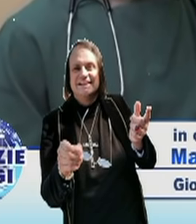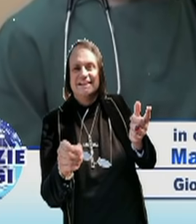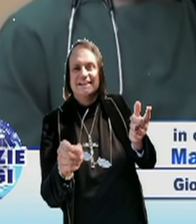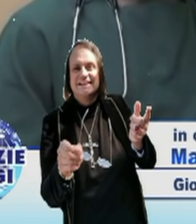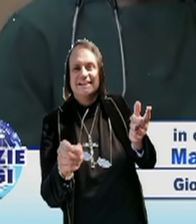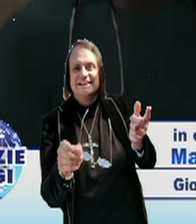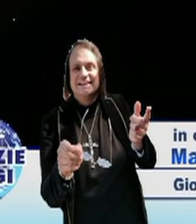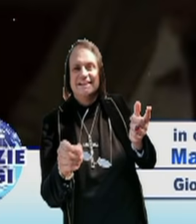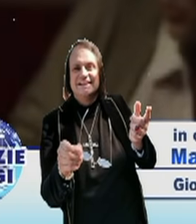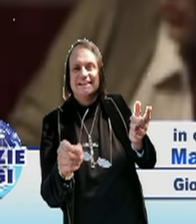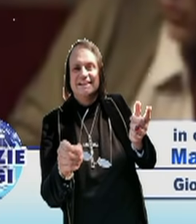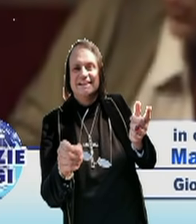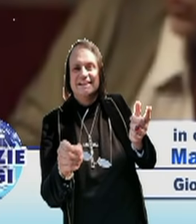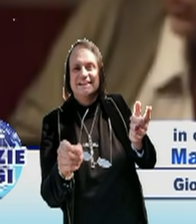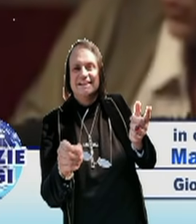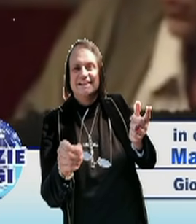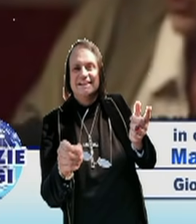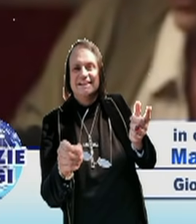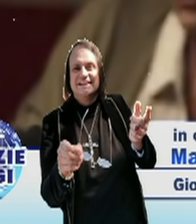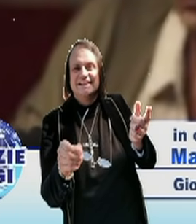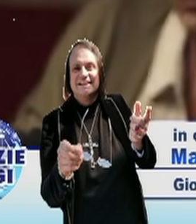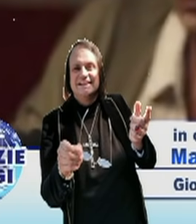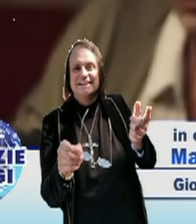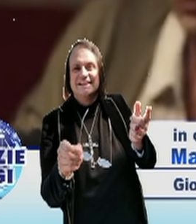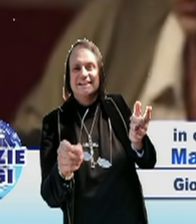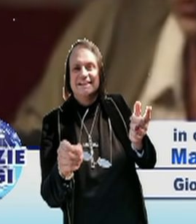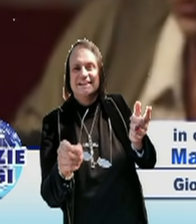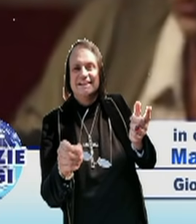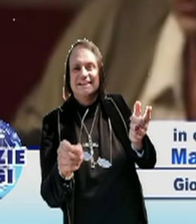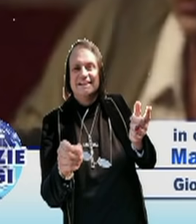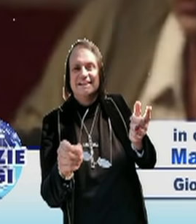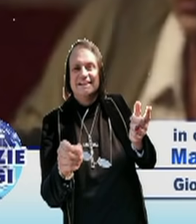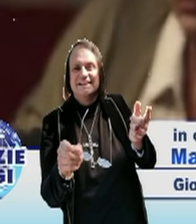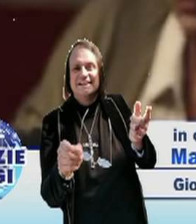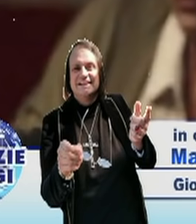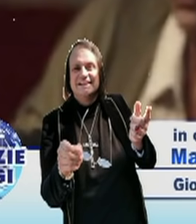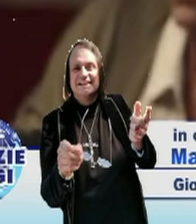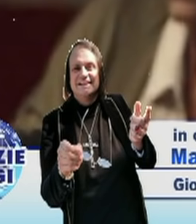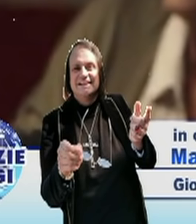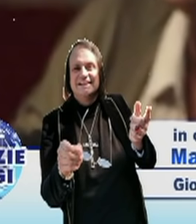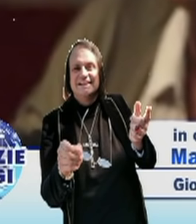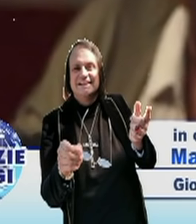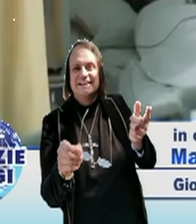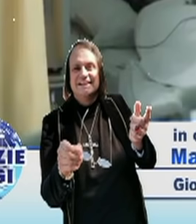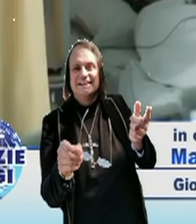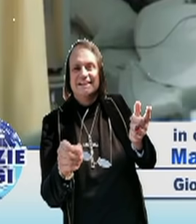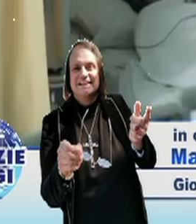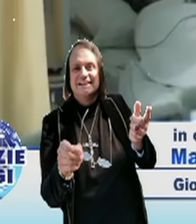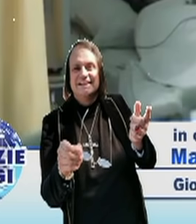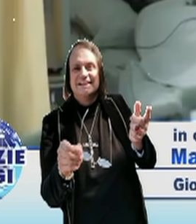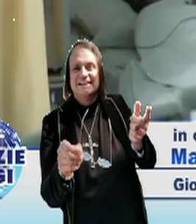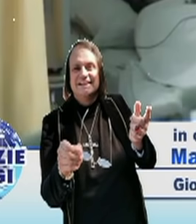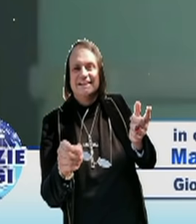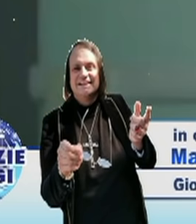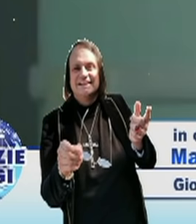Vincent Riotta, Diego Camilleri. Io sono stato chiamato in questo film a interpretare me stesso, il ruolo del portavoce, dell'avvocato, proprio ai tempi di